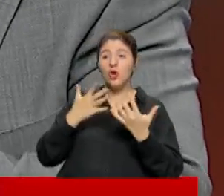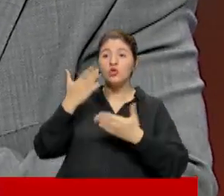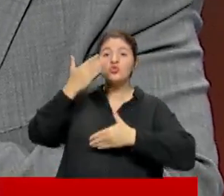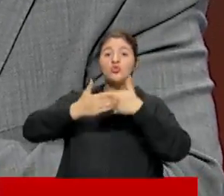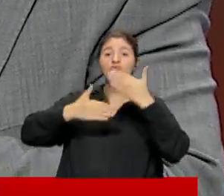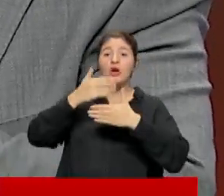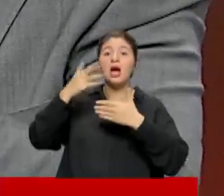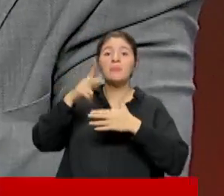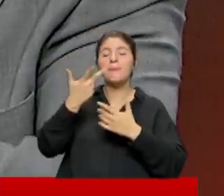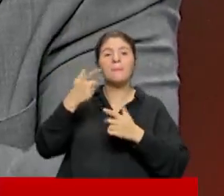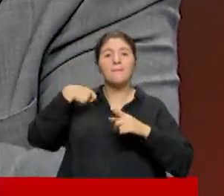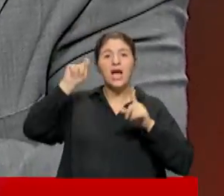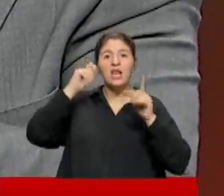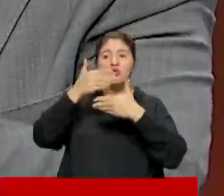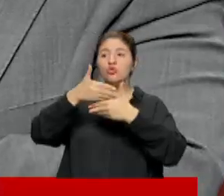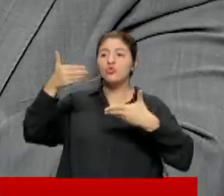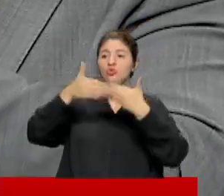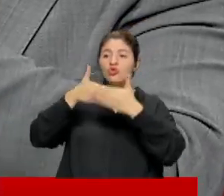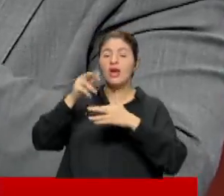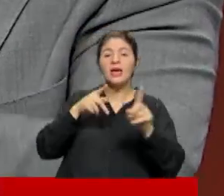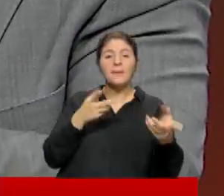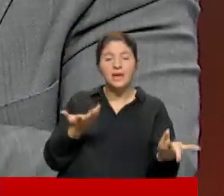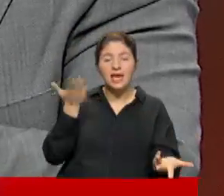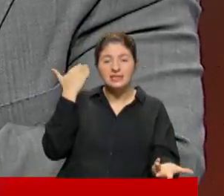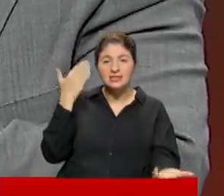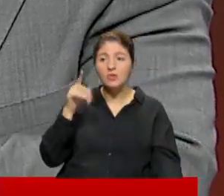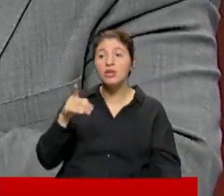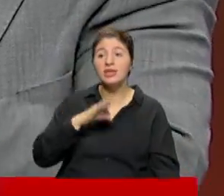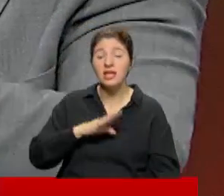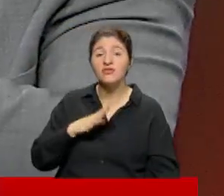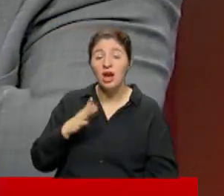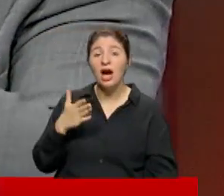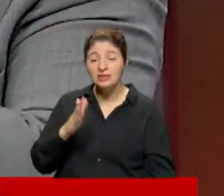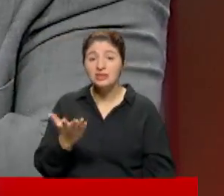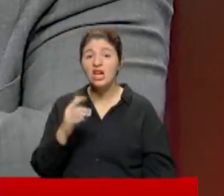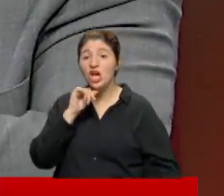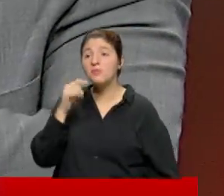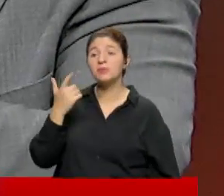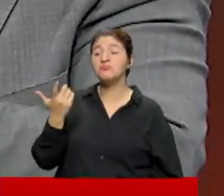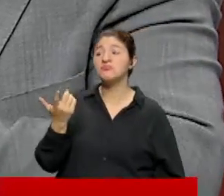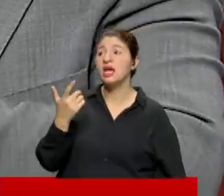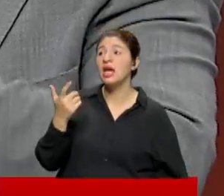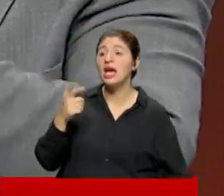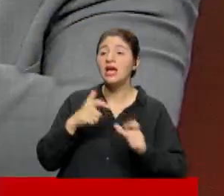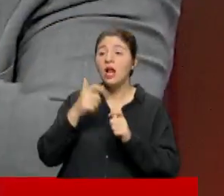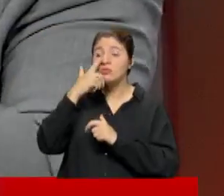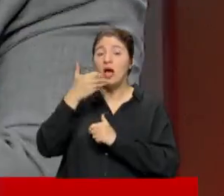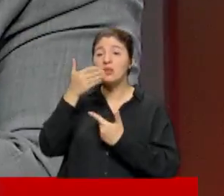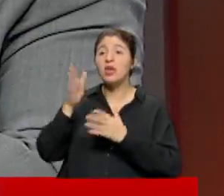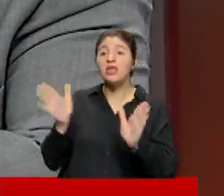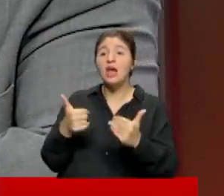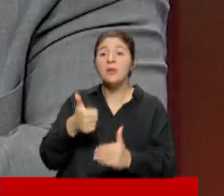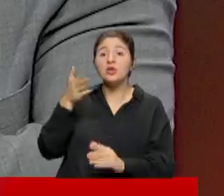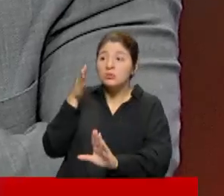Berlin duvarı gibi bunlar geçemiyorlar Aslında bunlar dertliler bunlar dertlerini hiçbir genel müdüre anlatamıyor Bunlar hiçbir Daire